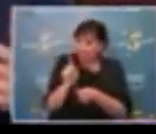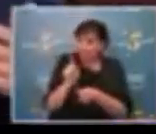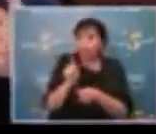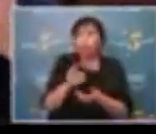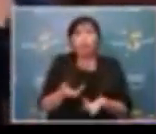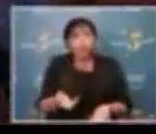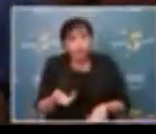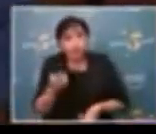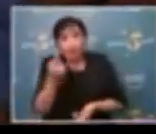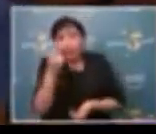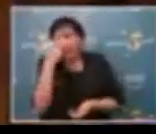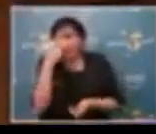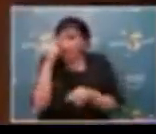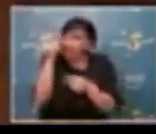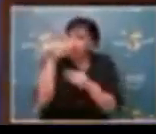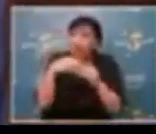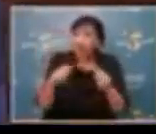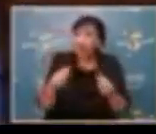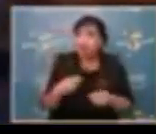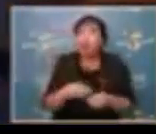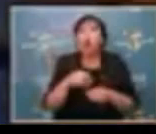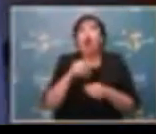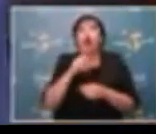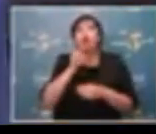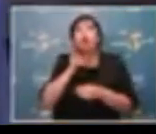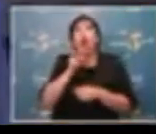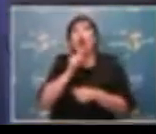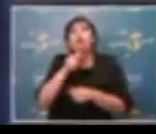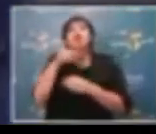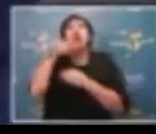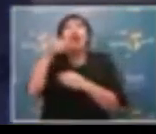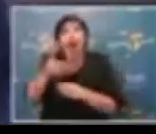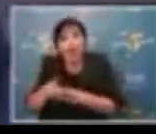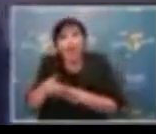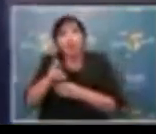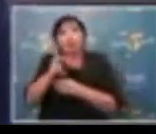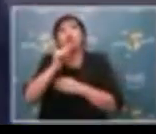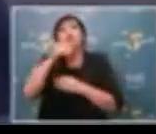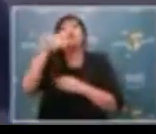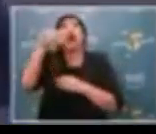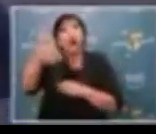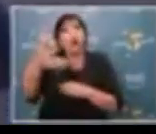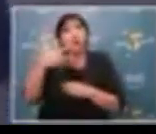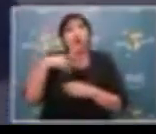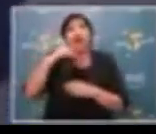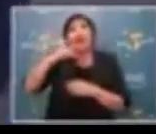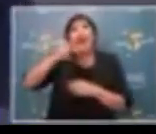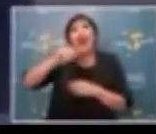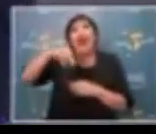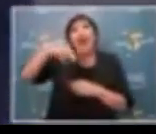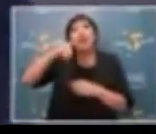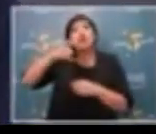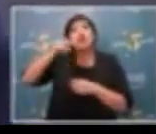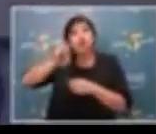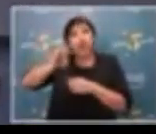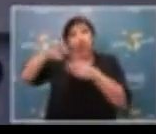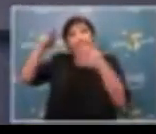In India fanno ogni 12 anni, c'è questo raduno sul Gange di